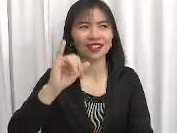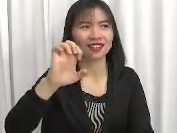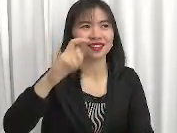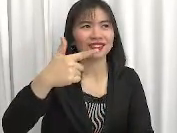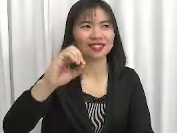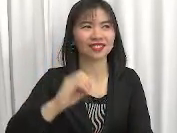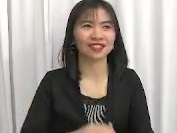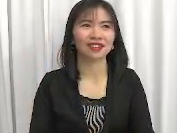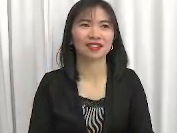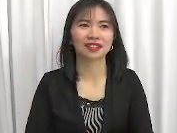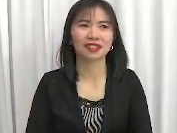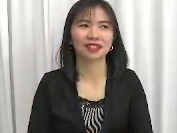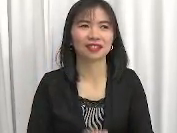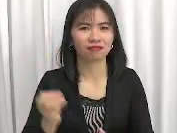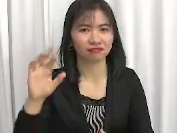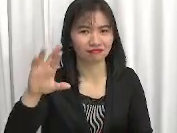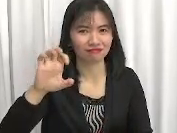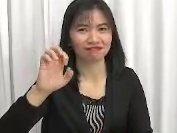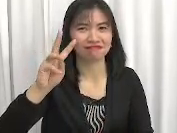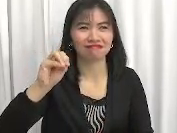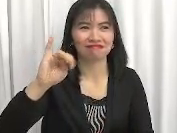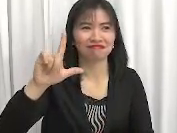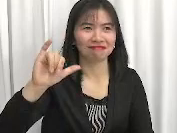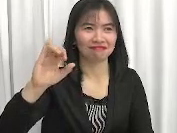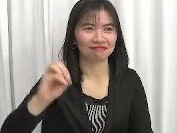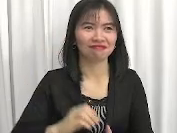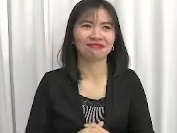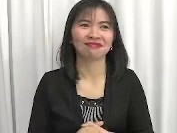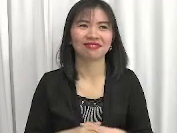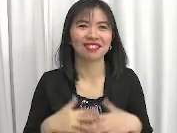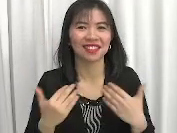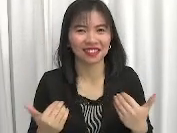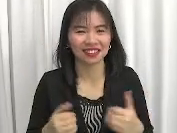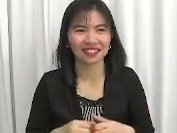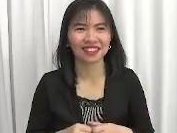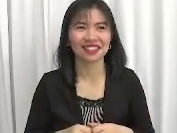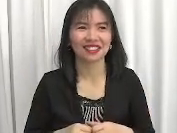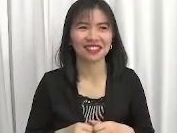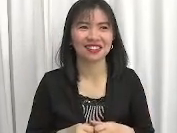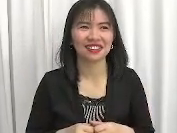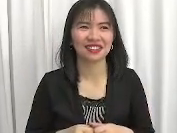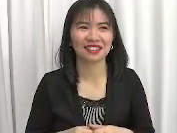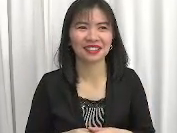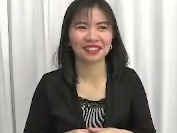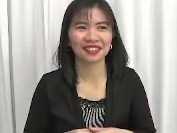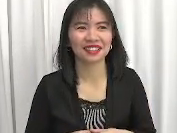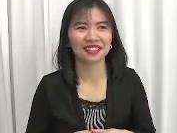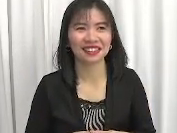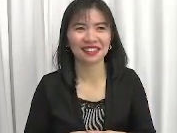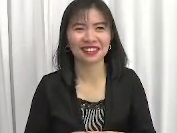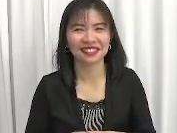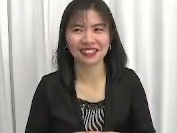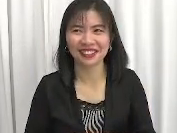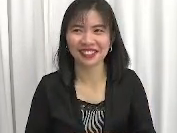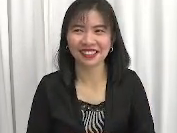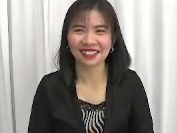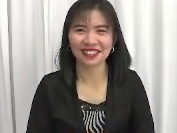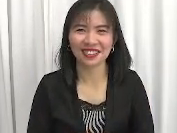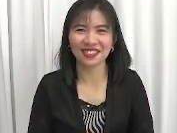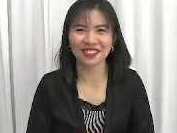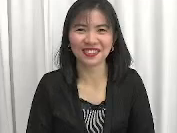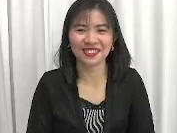Emilio Aguinaldo yan. Atensya na, oras ni Piligro kasi. Unawain nyo na. Sige, sige. Go ahead. Emilio